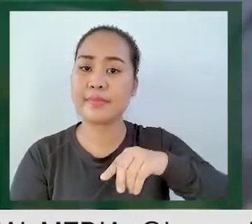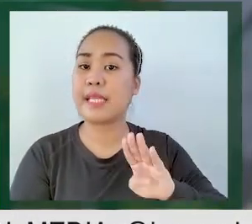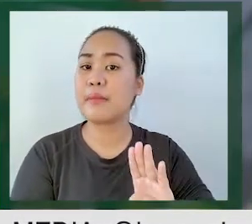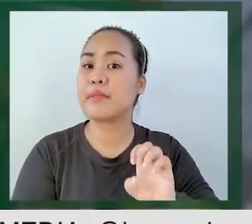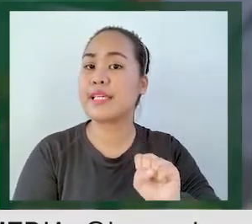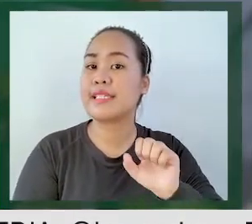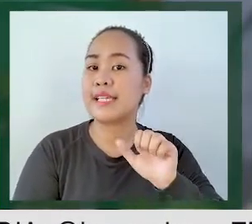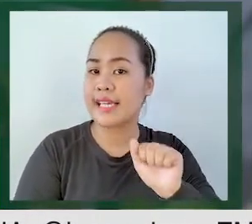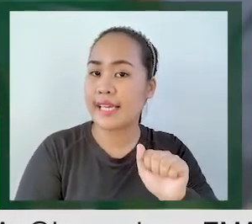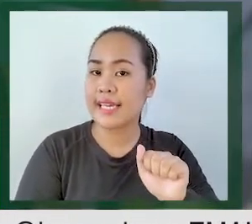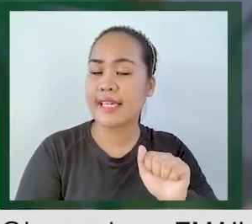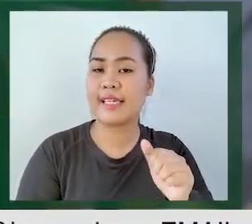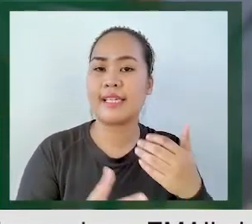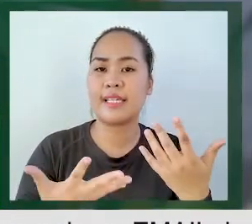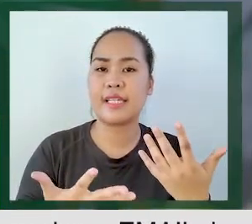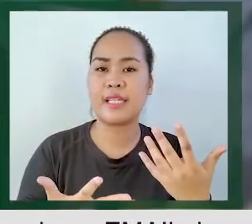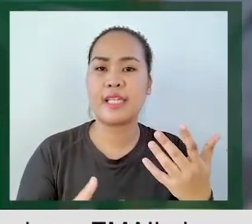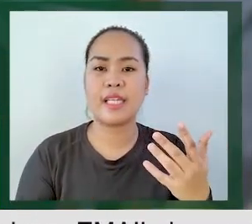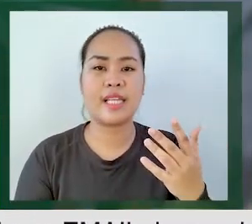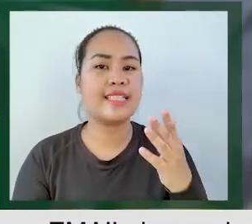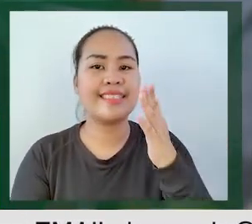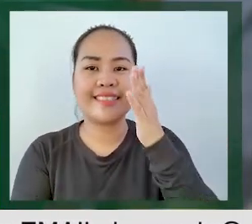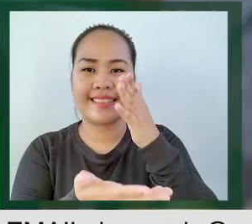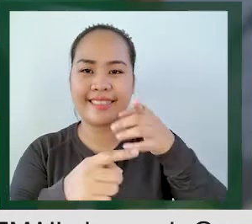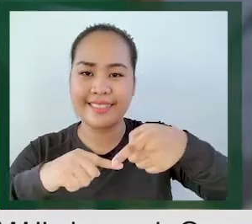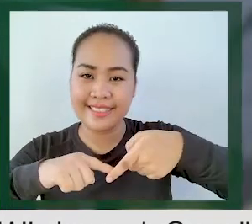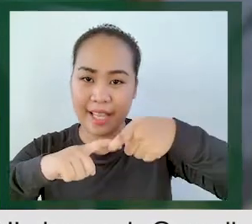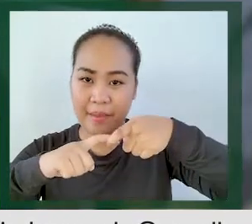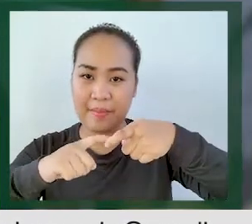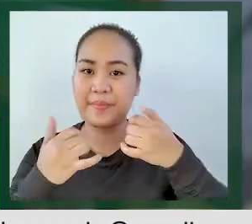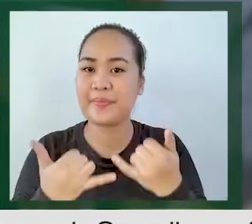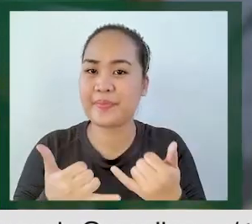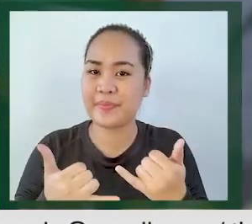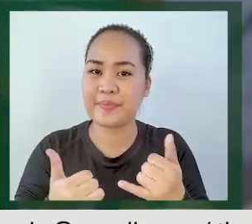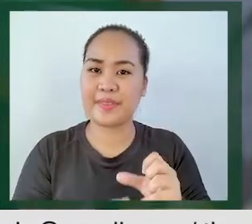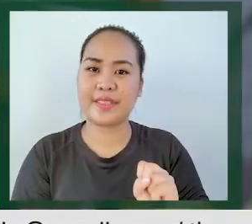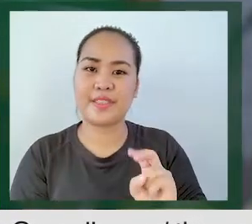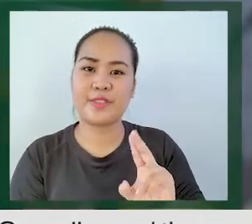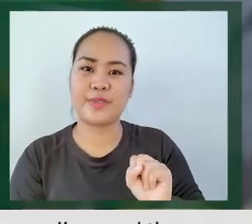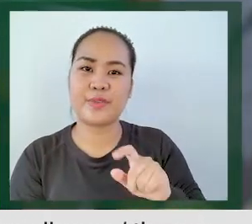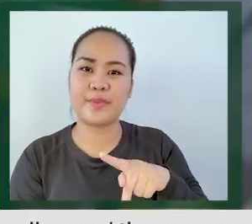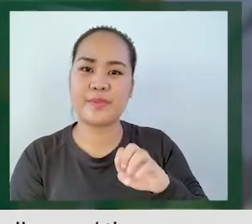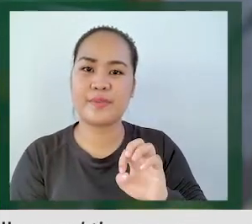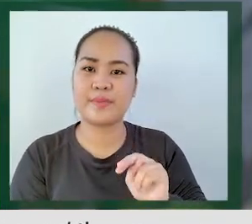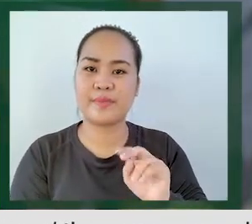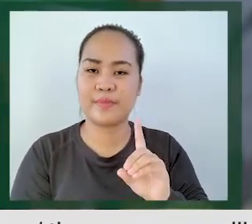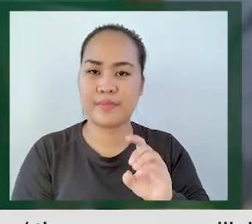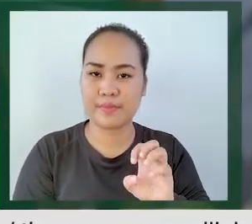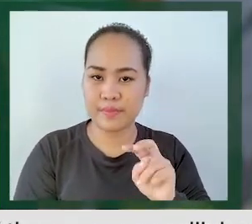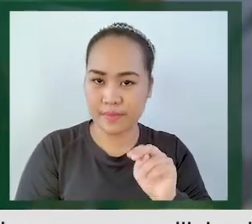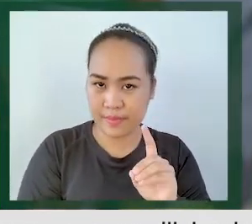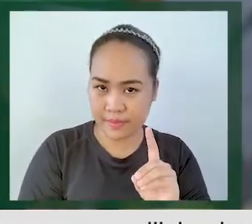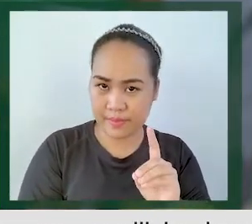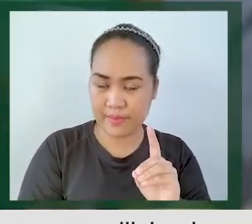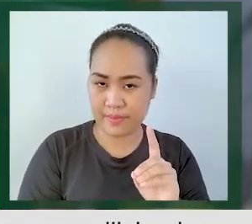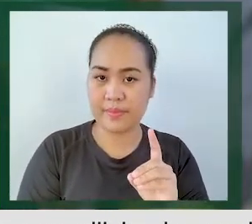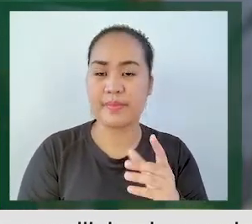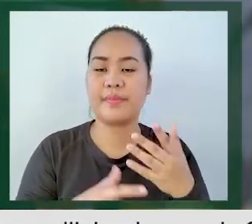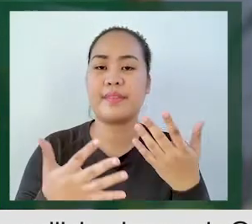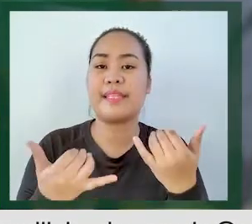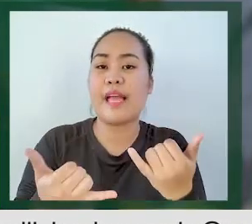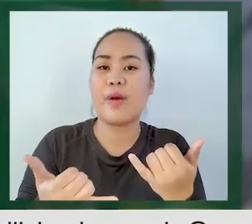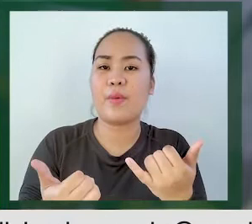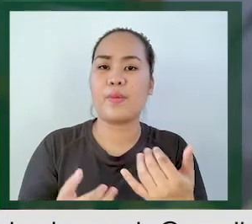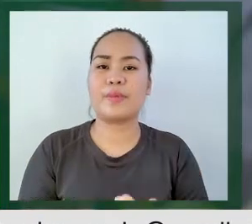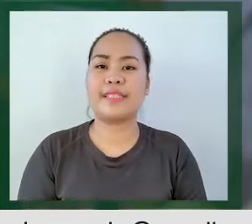the meantime, no. Magre-resume po tayo ng operations by August 18. Kung tatanungin niyo po ako